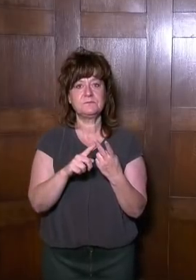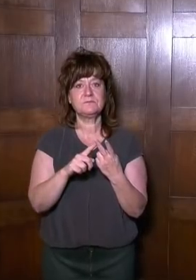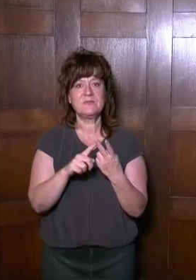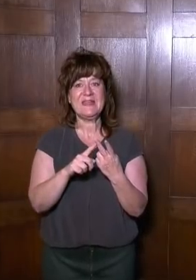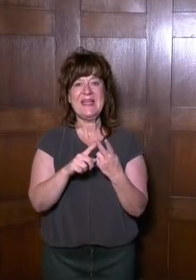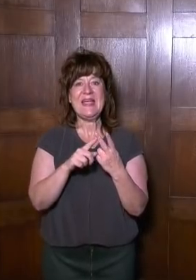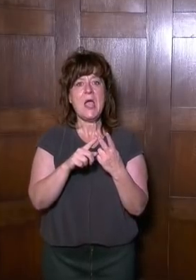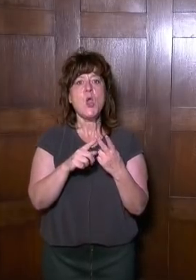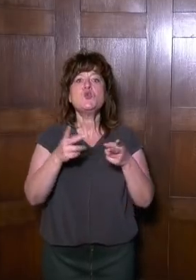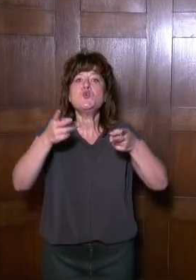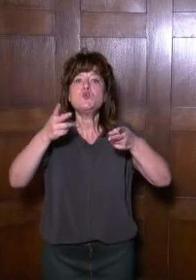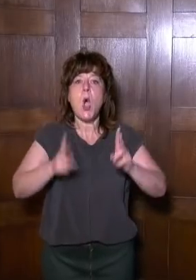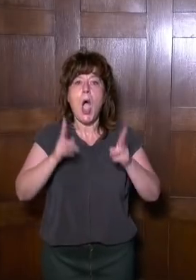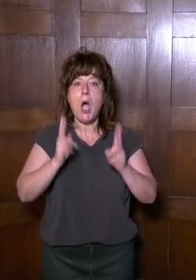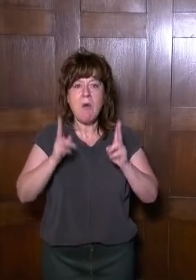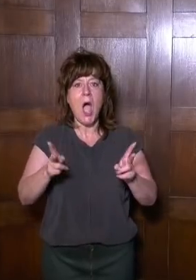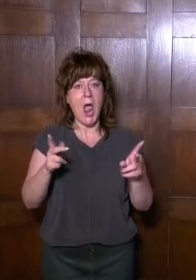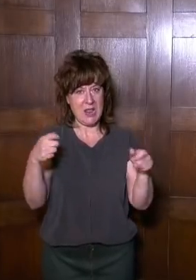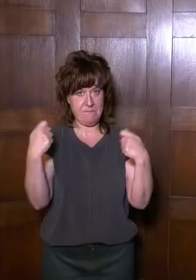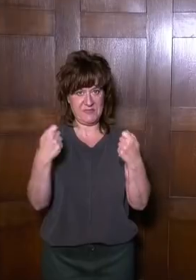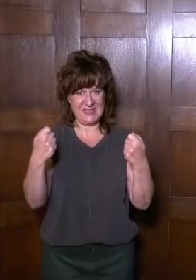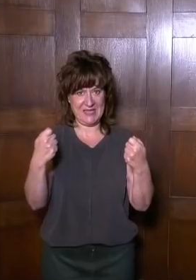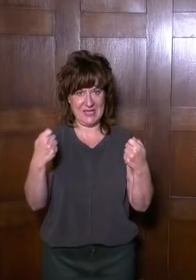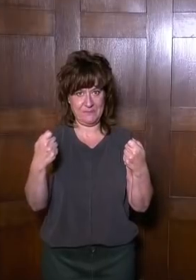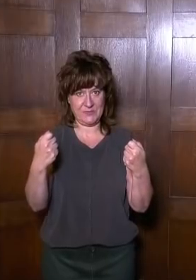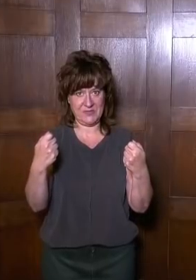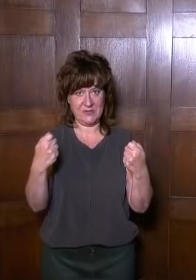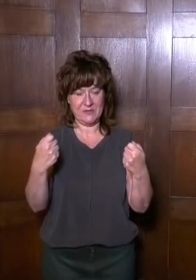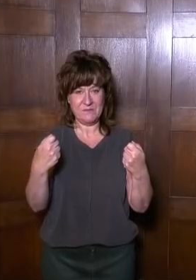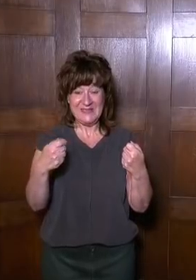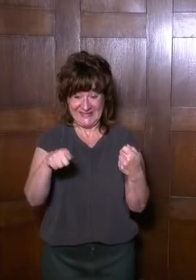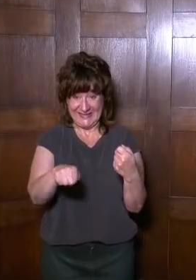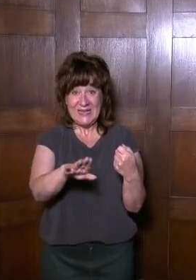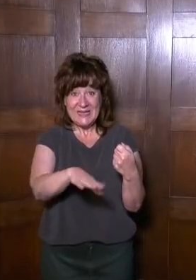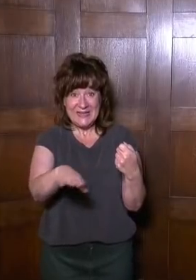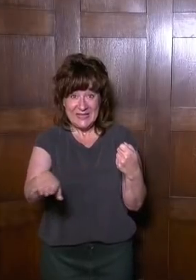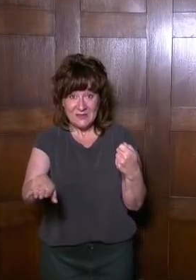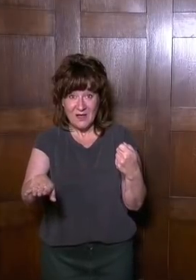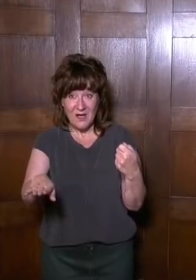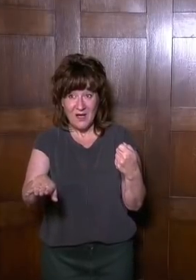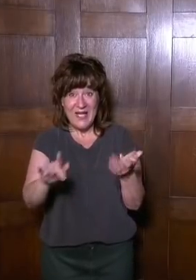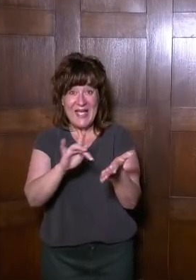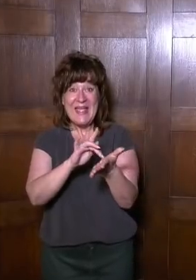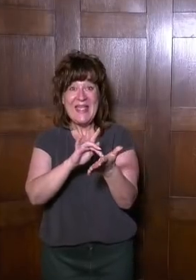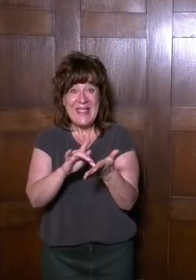dem Regelbetrieb, in dem Normalbetrieb sollten die Kinder explizit von den Hygienemaßnahmen ausgenommen